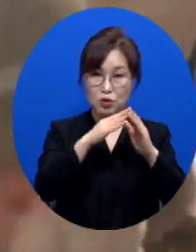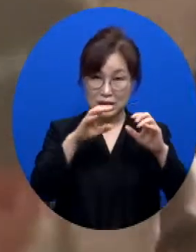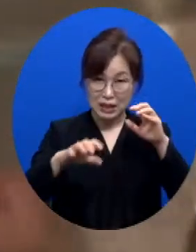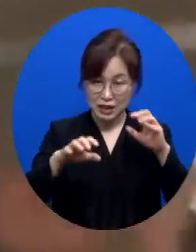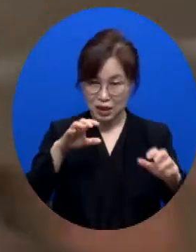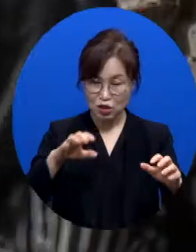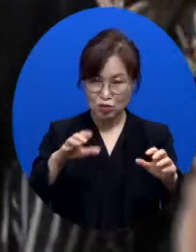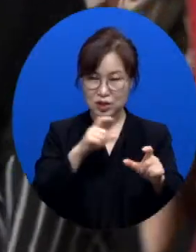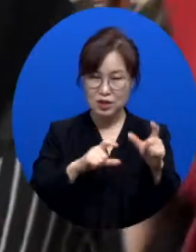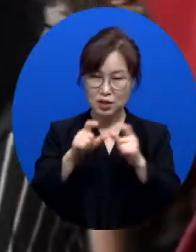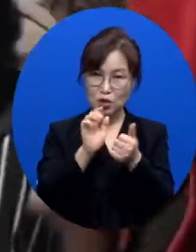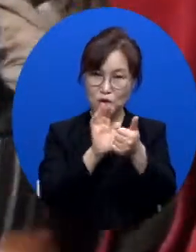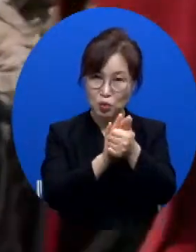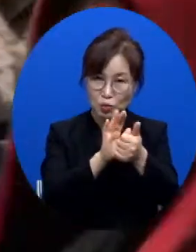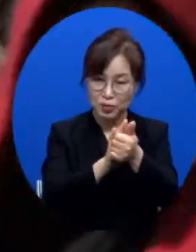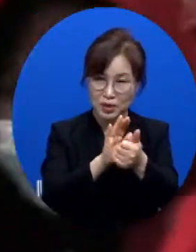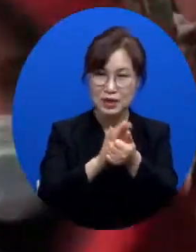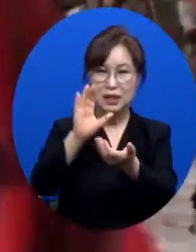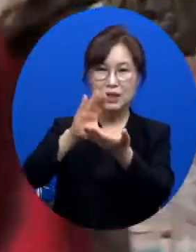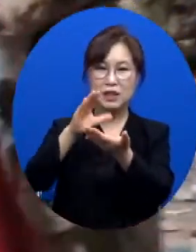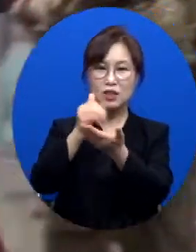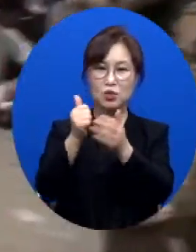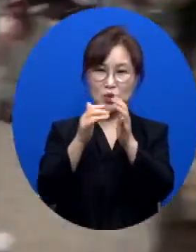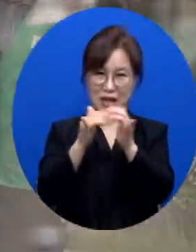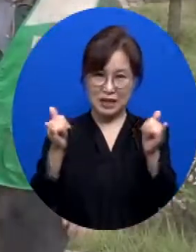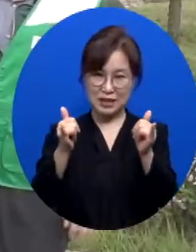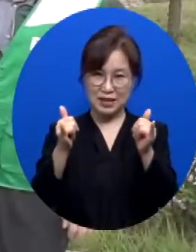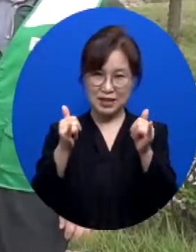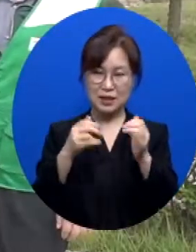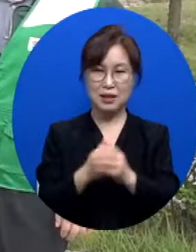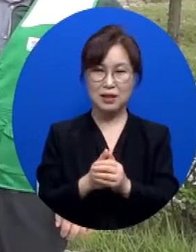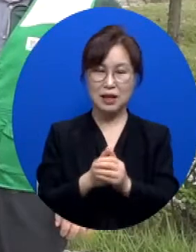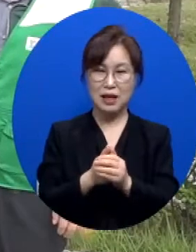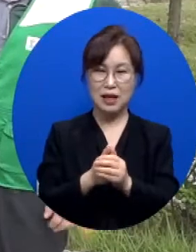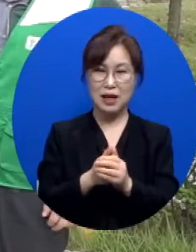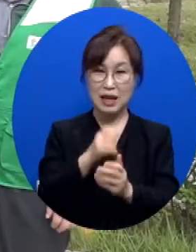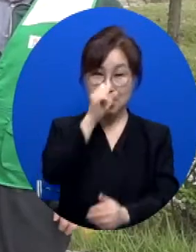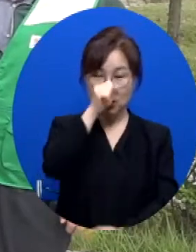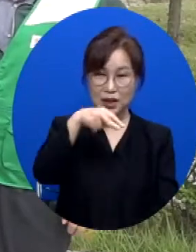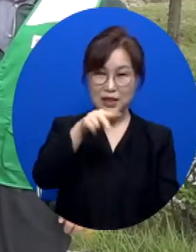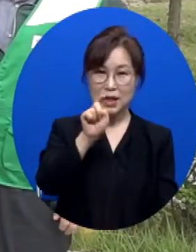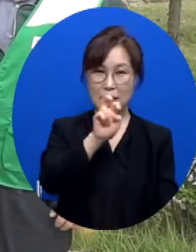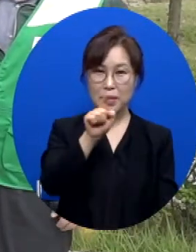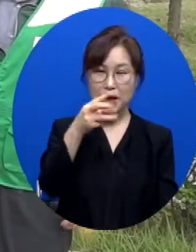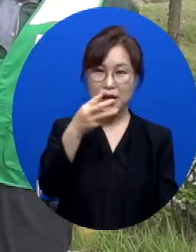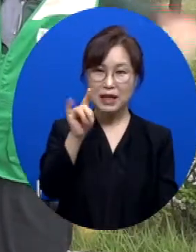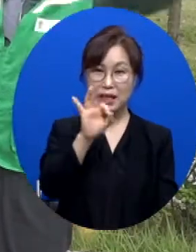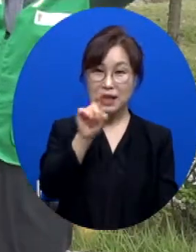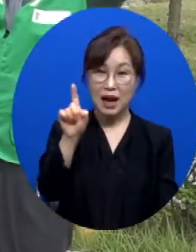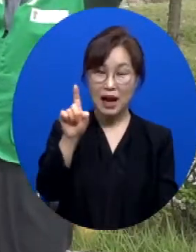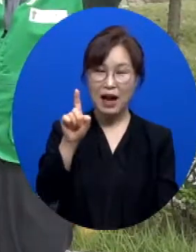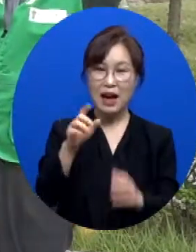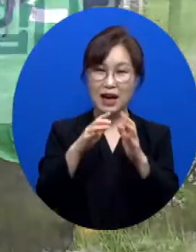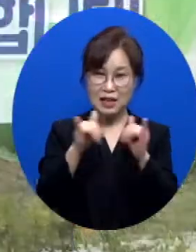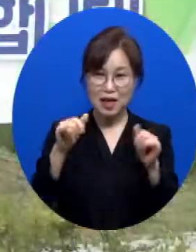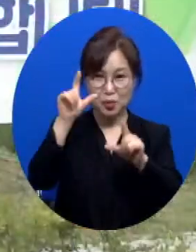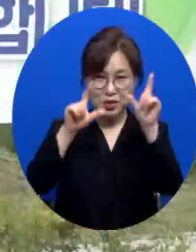큰 어려움을 함께하겠다는 그리스도인들의 결정이 선한 사마리아인의 모습을 보여주고